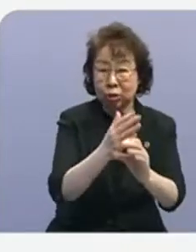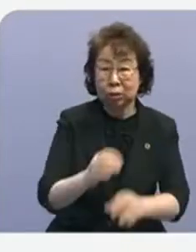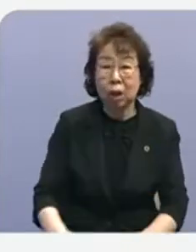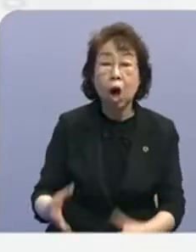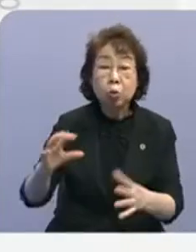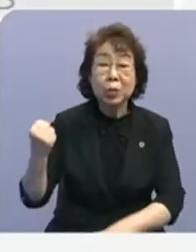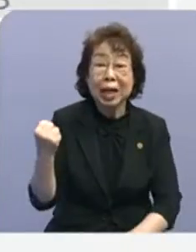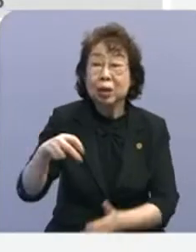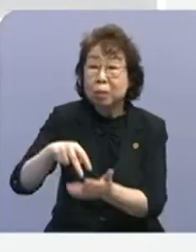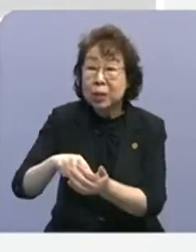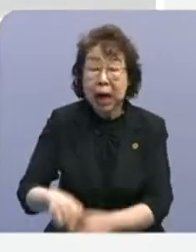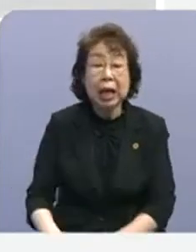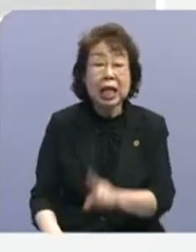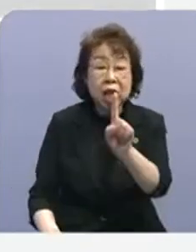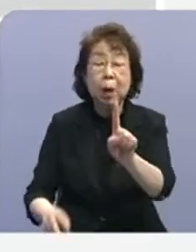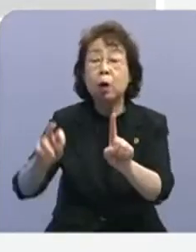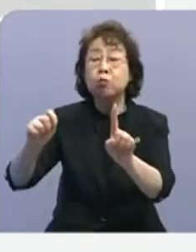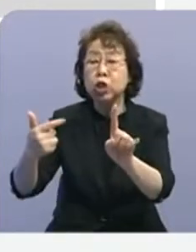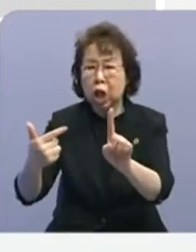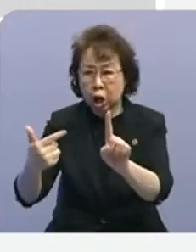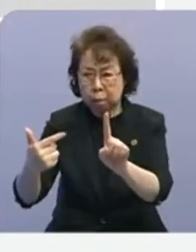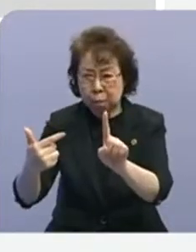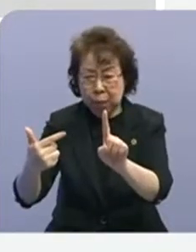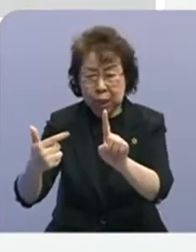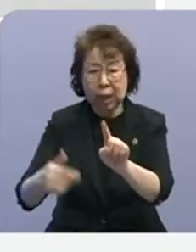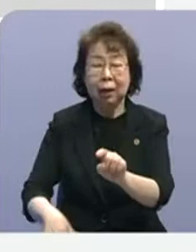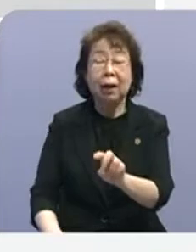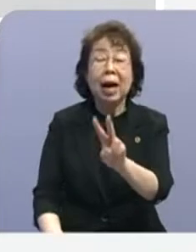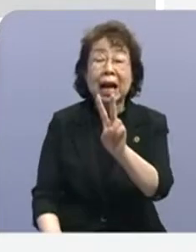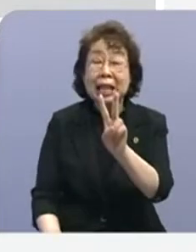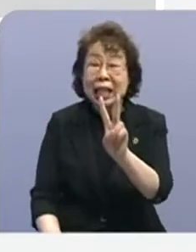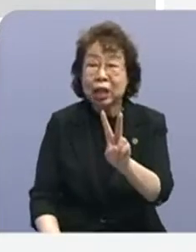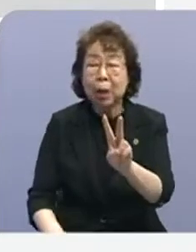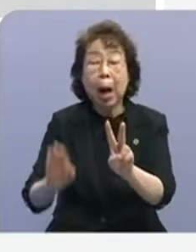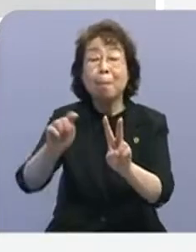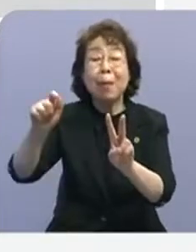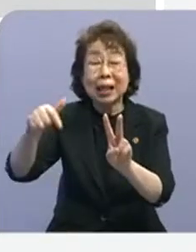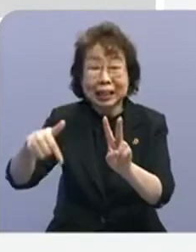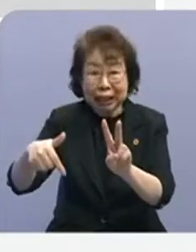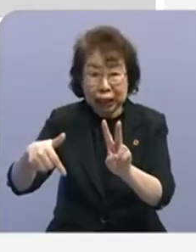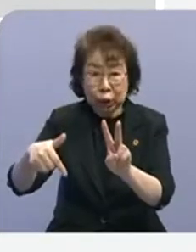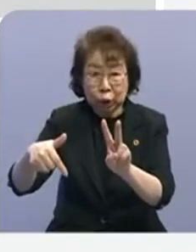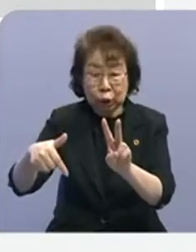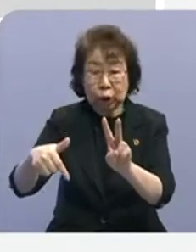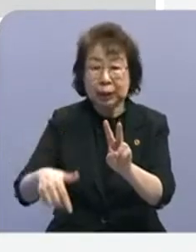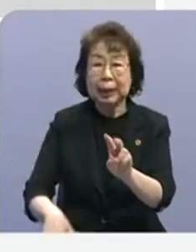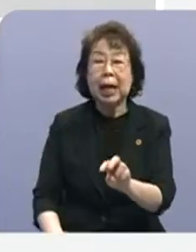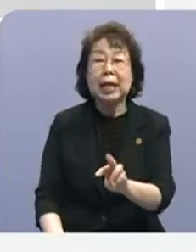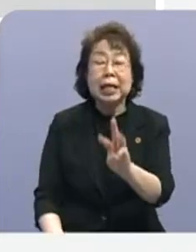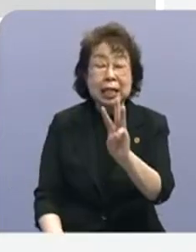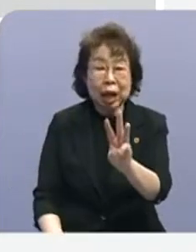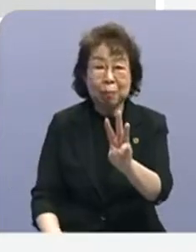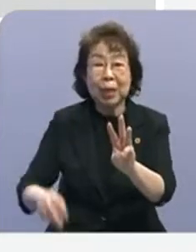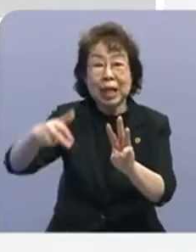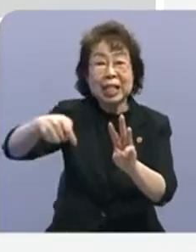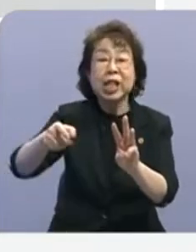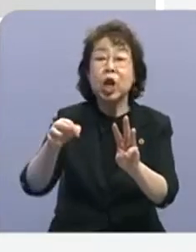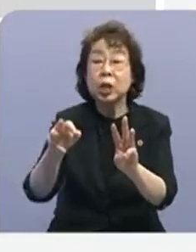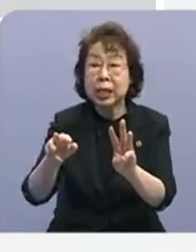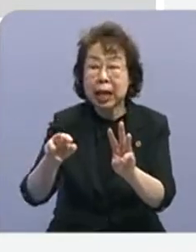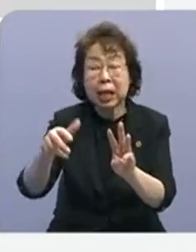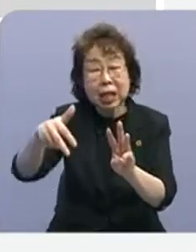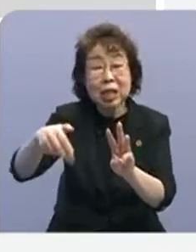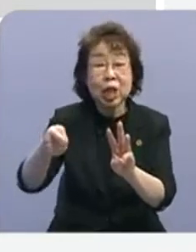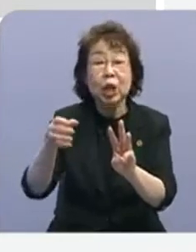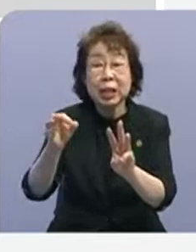국민의 힘은 1번에 문영미 전 부산 친구 의회의원 이번에 한국노총 부산 본부 부의장 3번의 정체